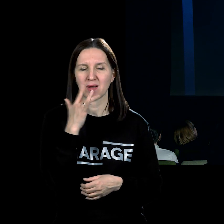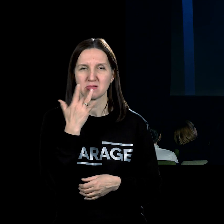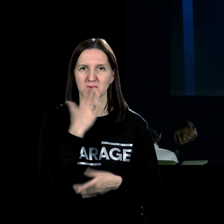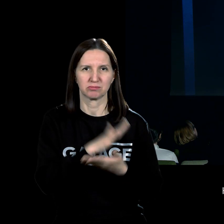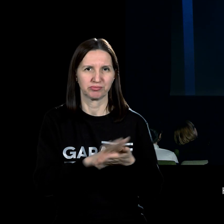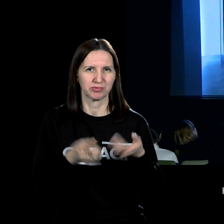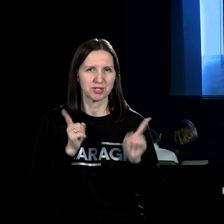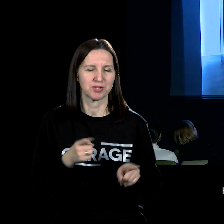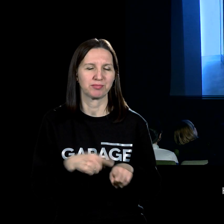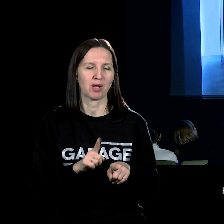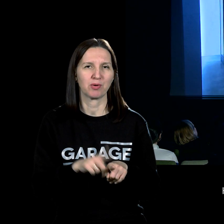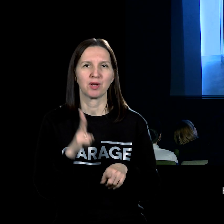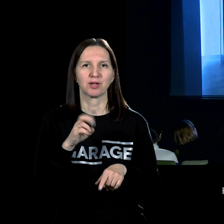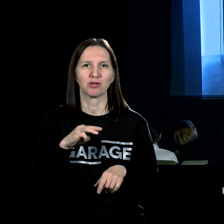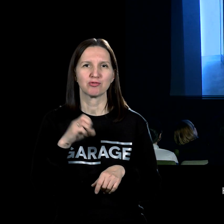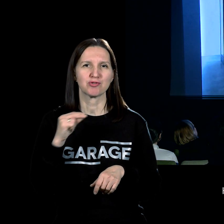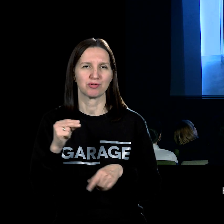американскости, да, китчевой или